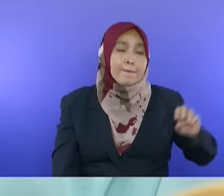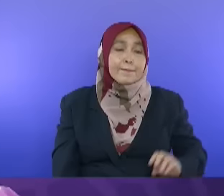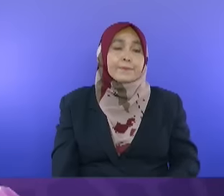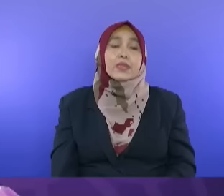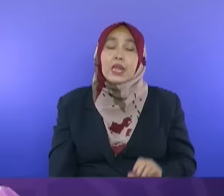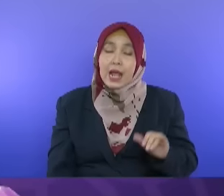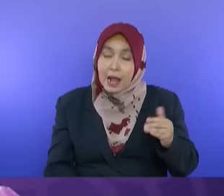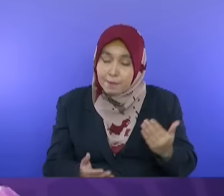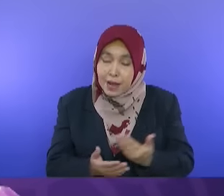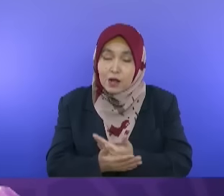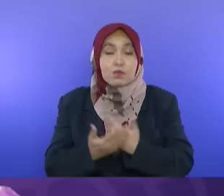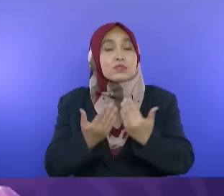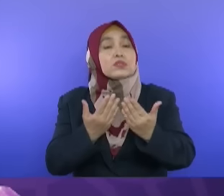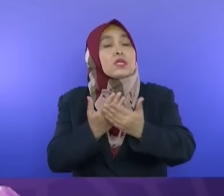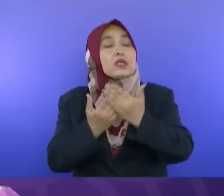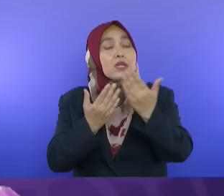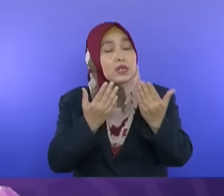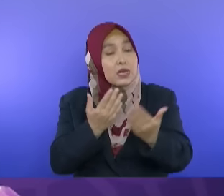bacaan